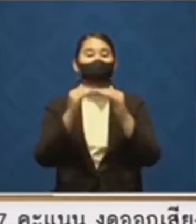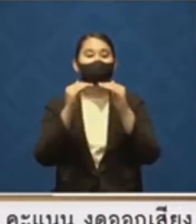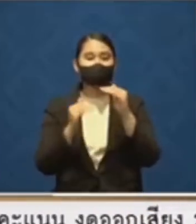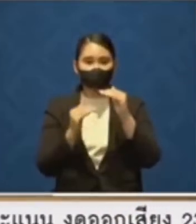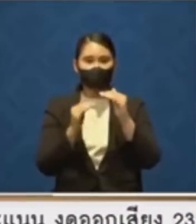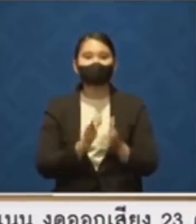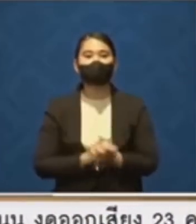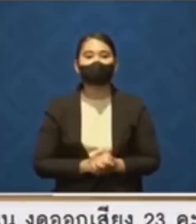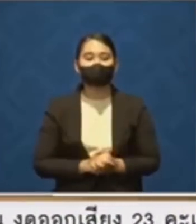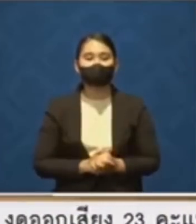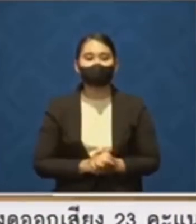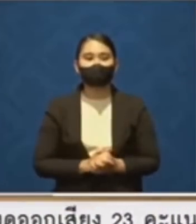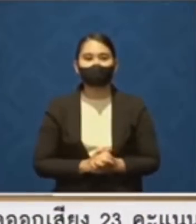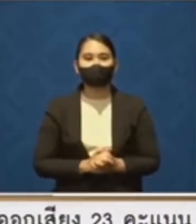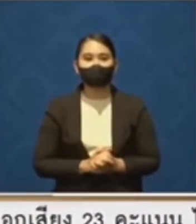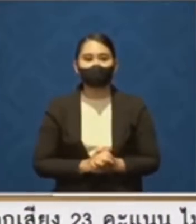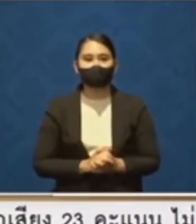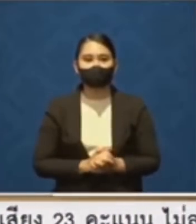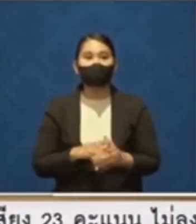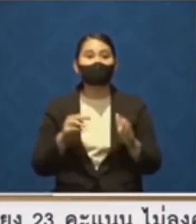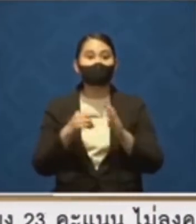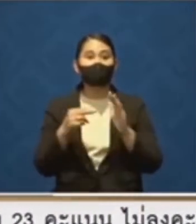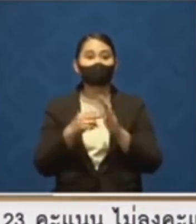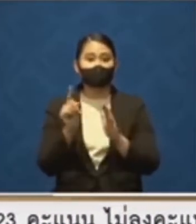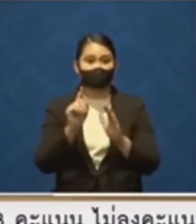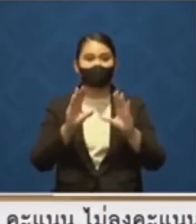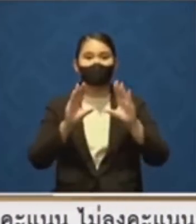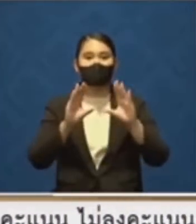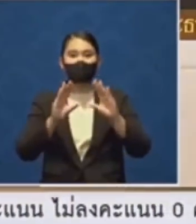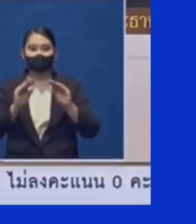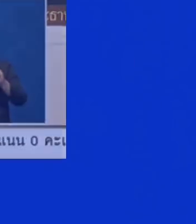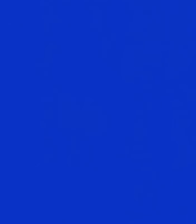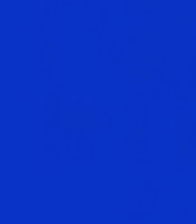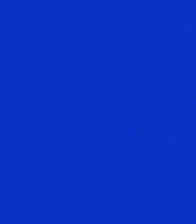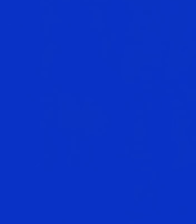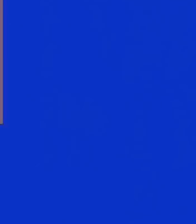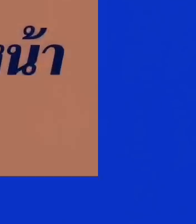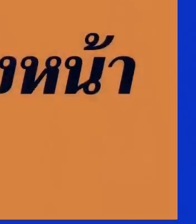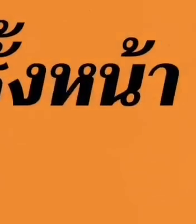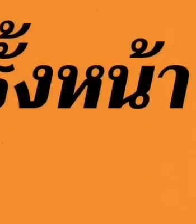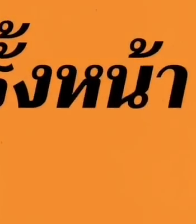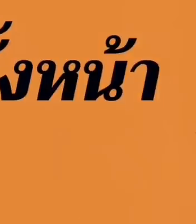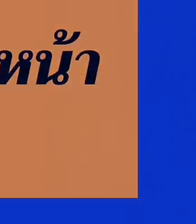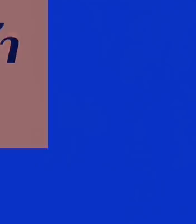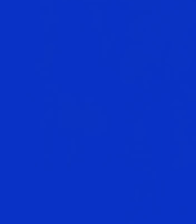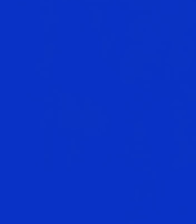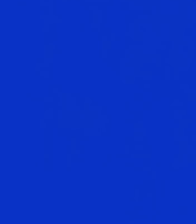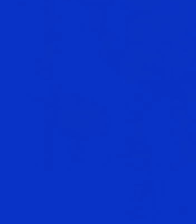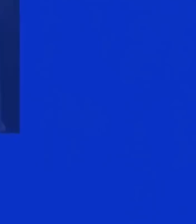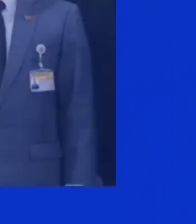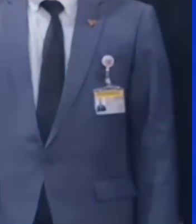รจึงถือว่าที่ประชุมมีมติไว้วางใจครับ